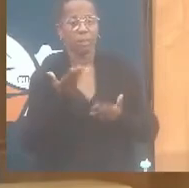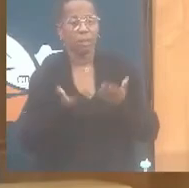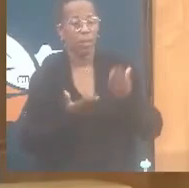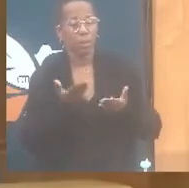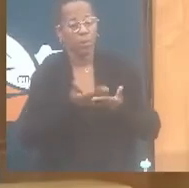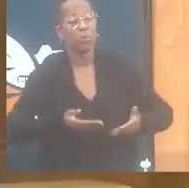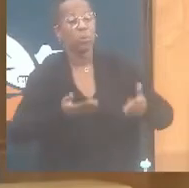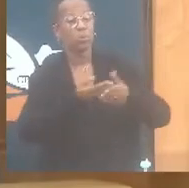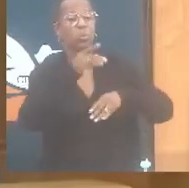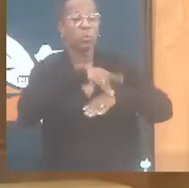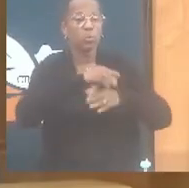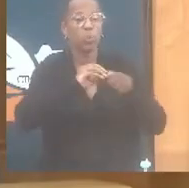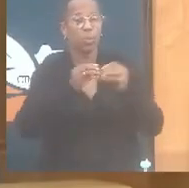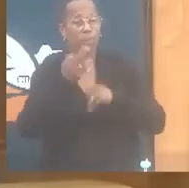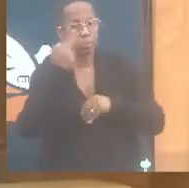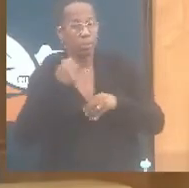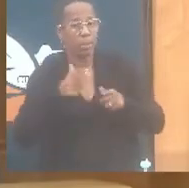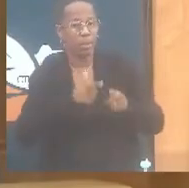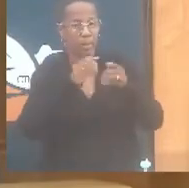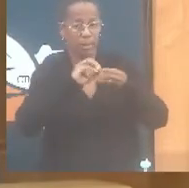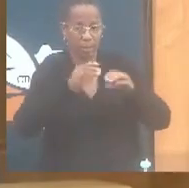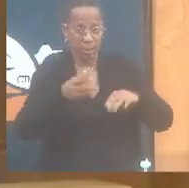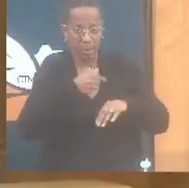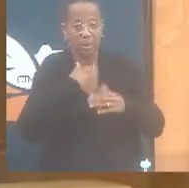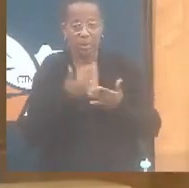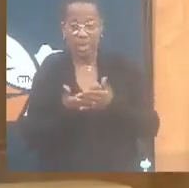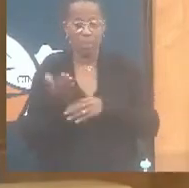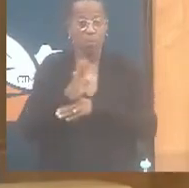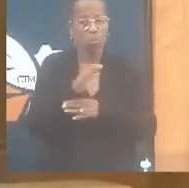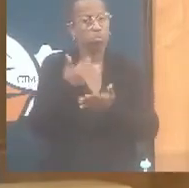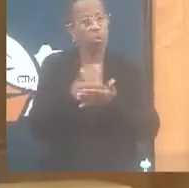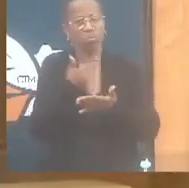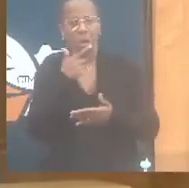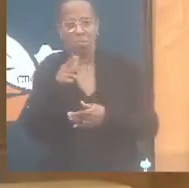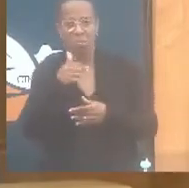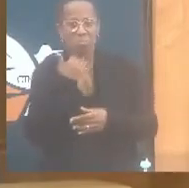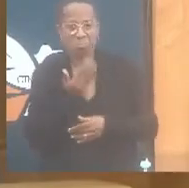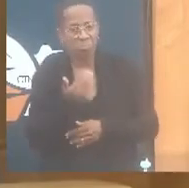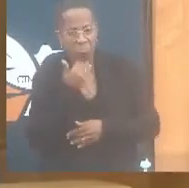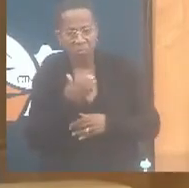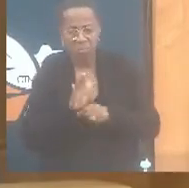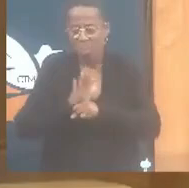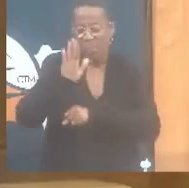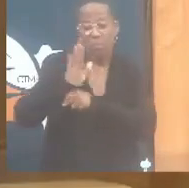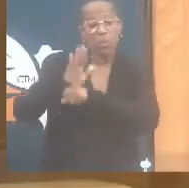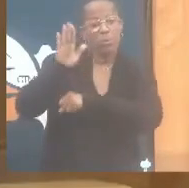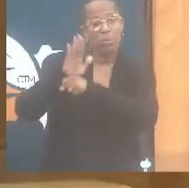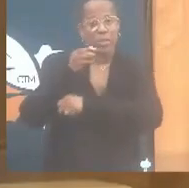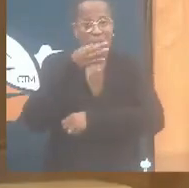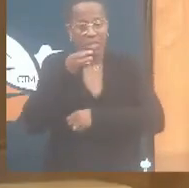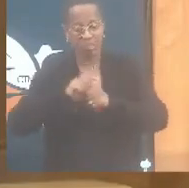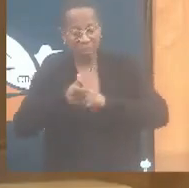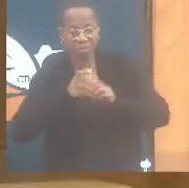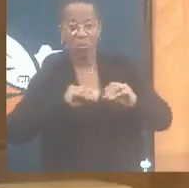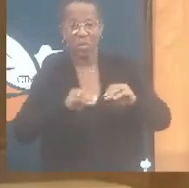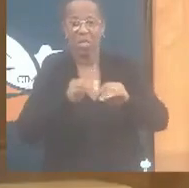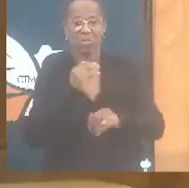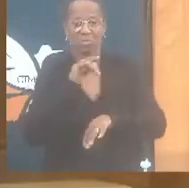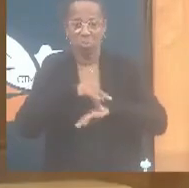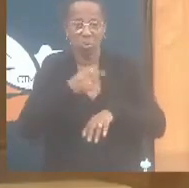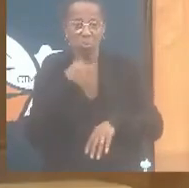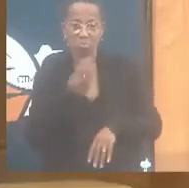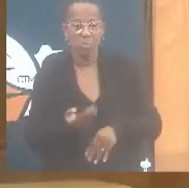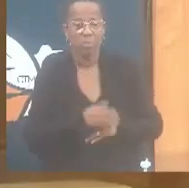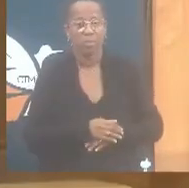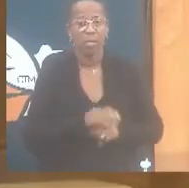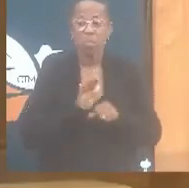cyberattaque, reflète surtout votre incapacité à mettre en œuvre des promesses pharaoniques. Vous avez beaucoup promis